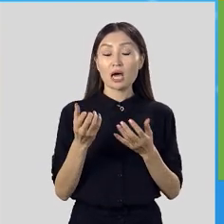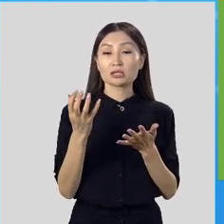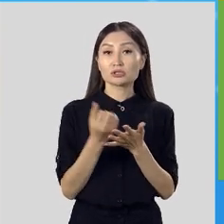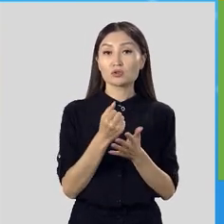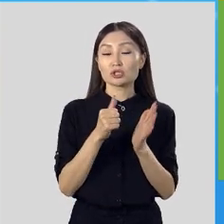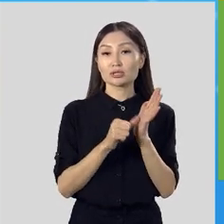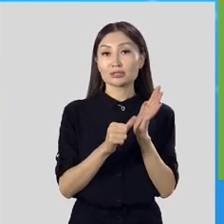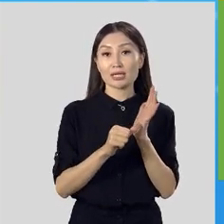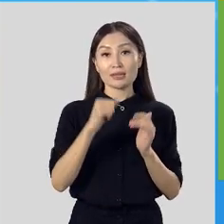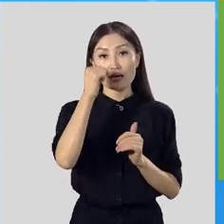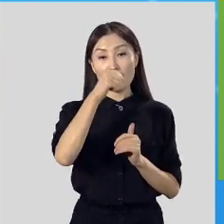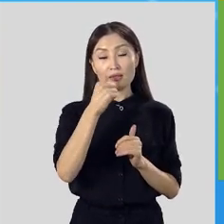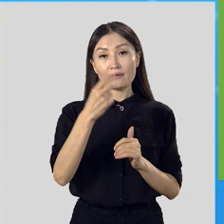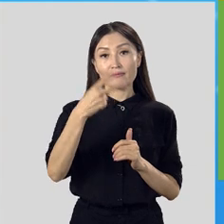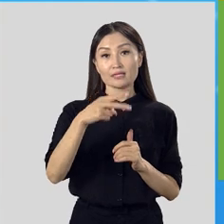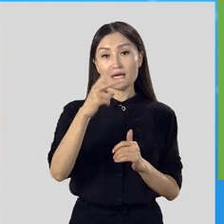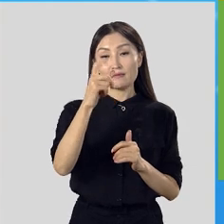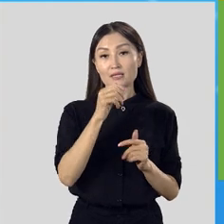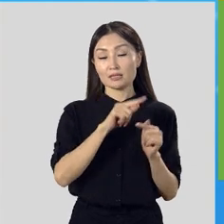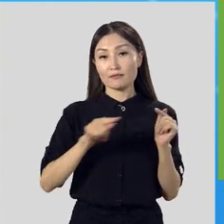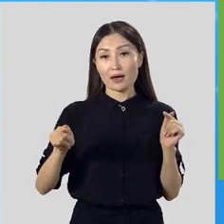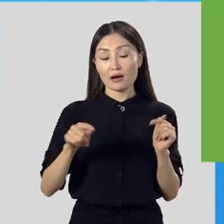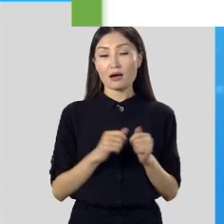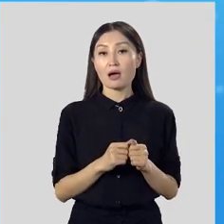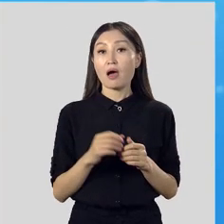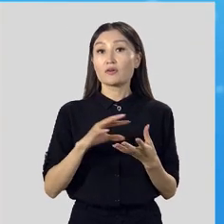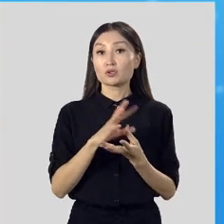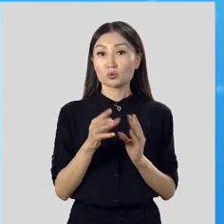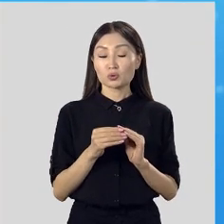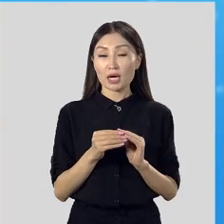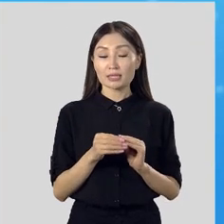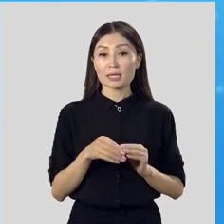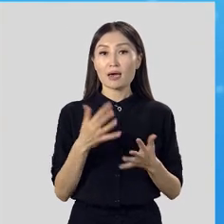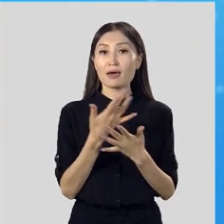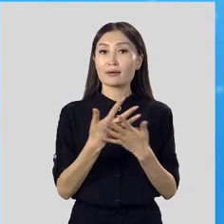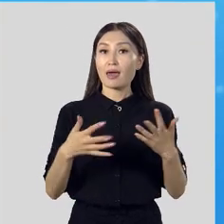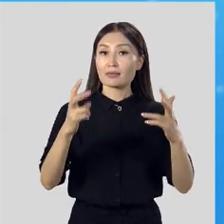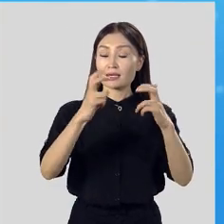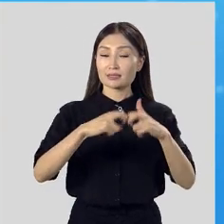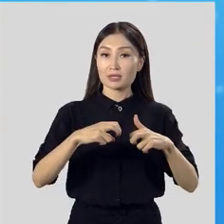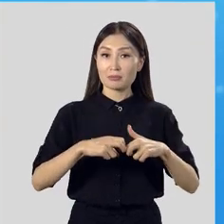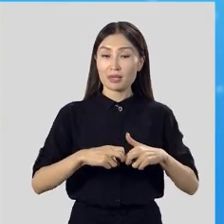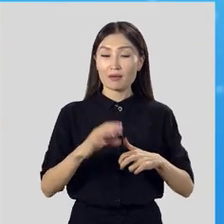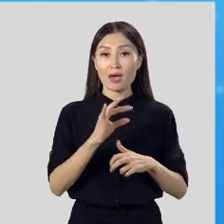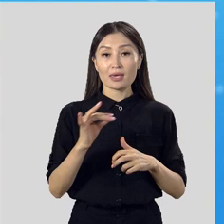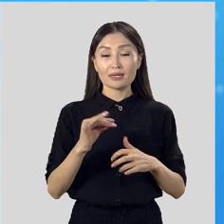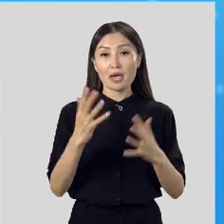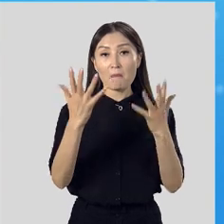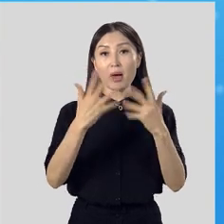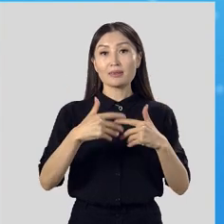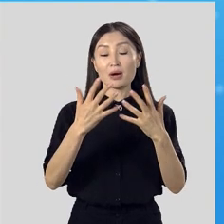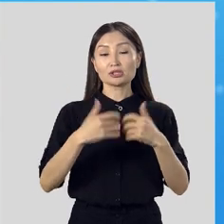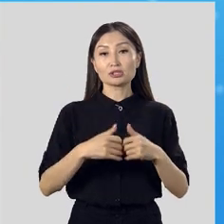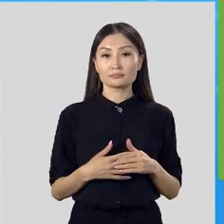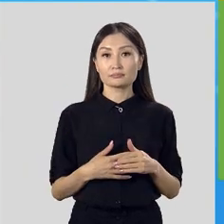в 60-х годах XX века в результате ряда экспериментов и